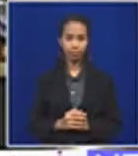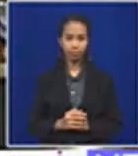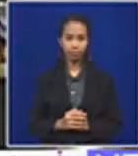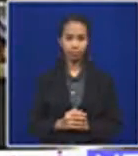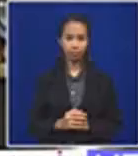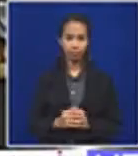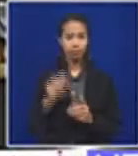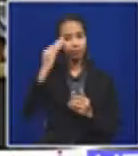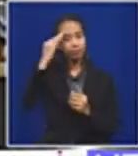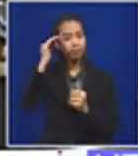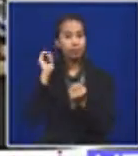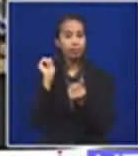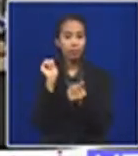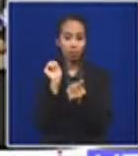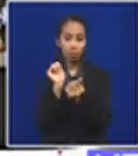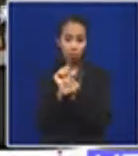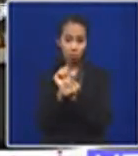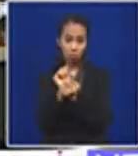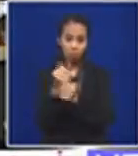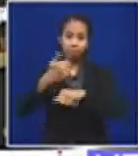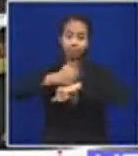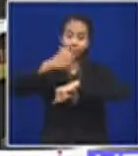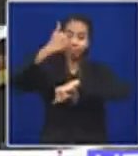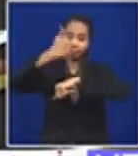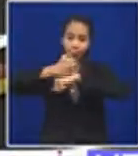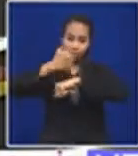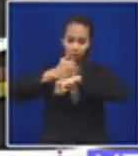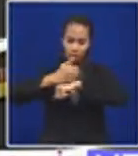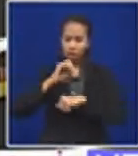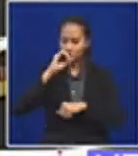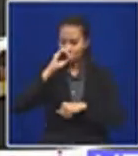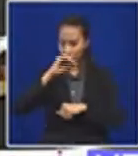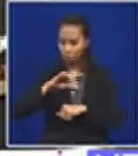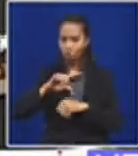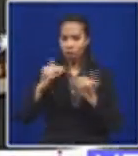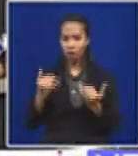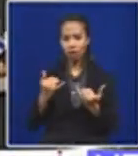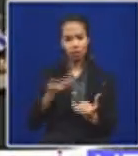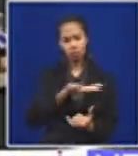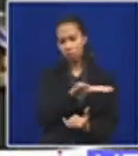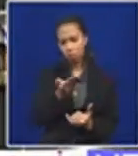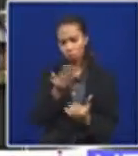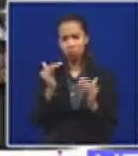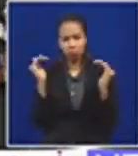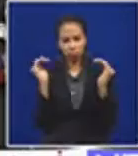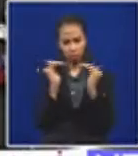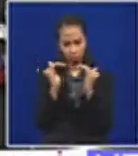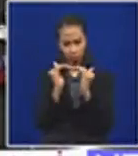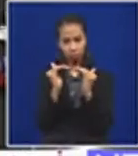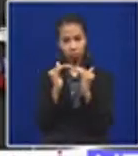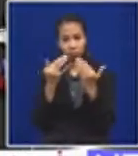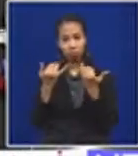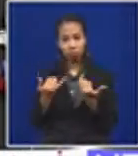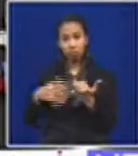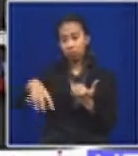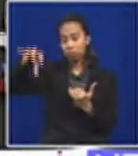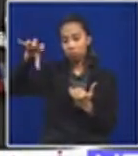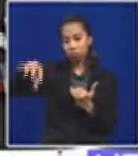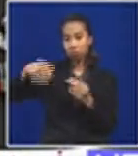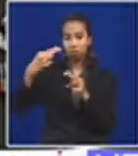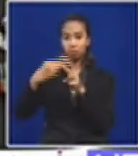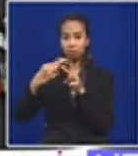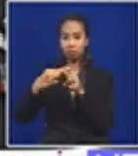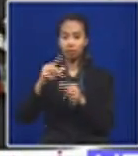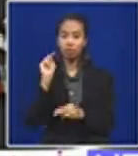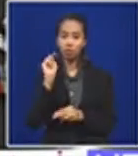พลตำรวจเอกจากทิพย์ชัยจินดาผู้บัญชาการตำรวจแห่งชาติยืนยันให้ความเป็นธรรมกับทุกฝ่ายที่เกี่ยวข้องกรณีตำรวจสถานีตำรวจนครบาล